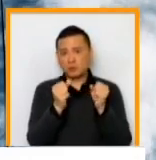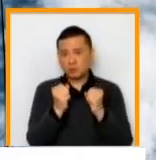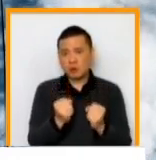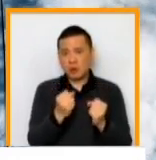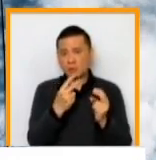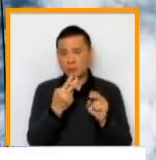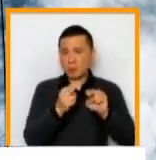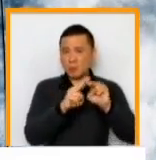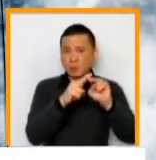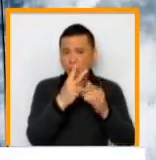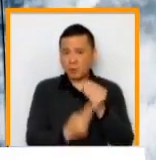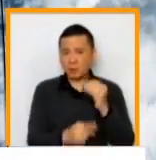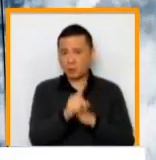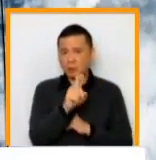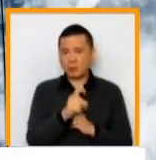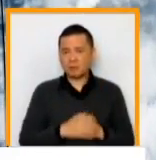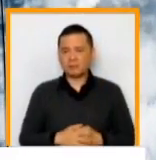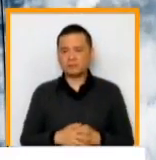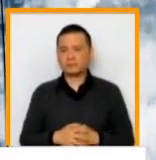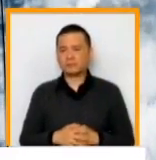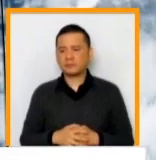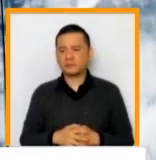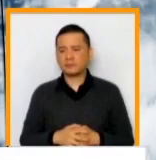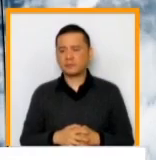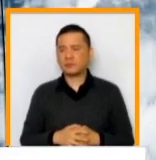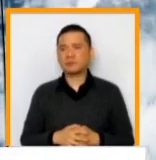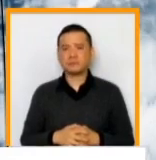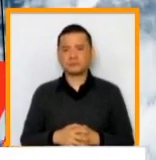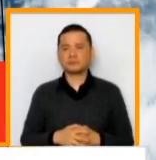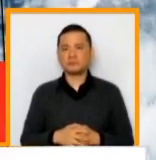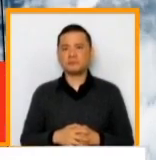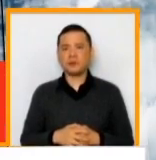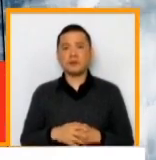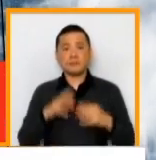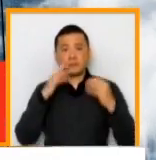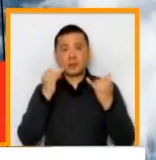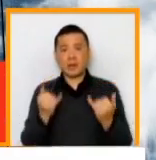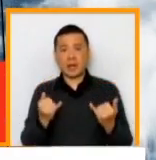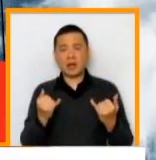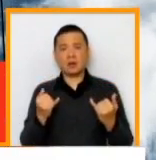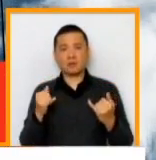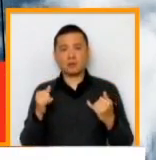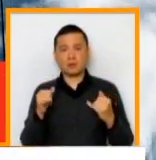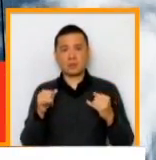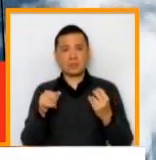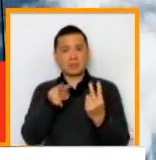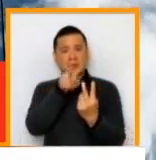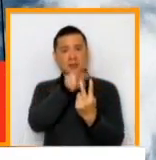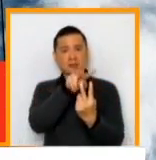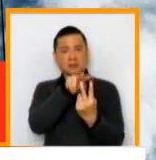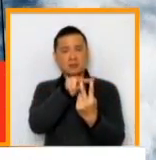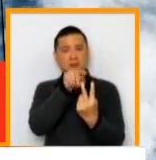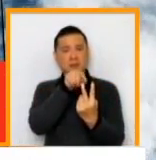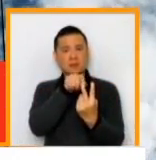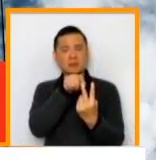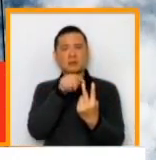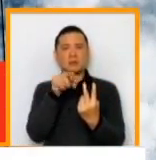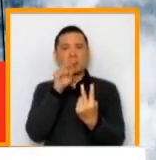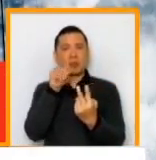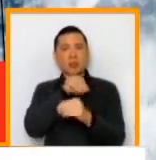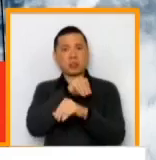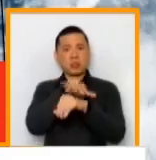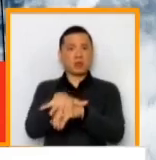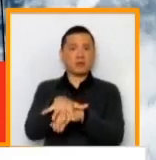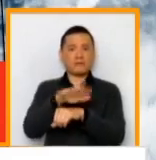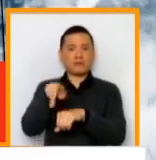natin ay halos minimal pa yung effect nitong or yung interaction ng dalawang bagyong ito na nasa loob ng ating